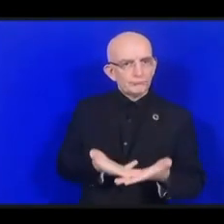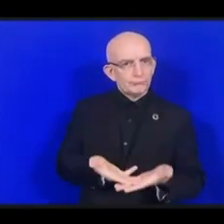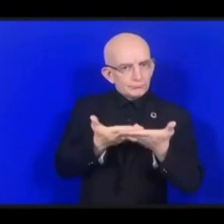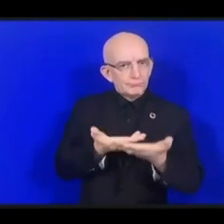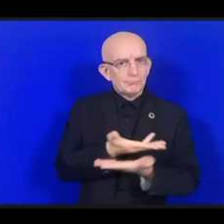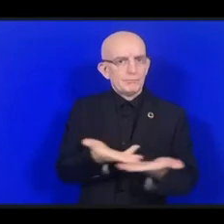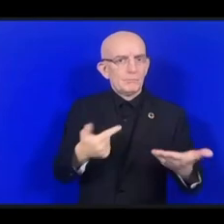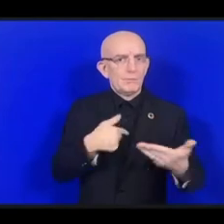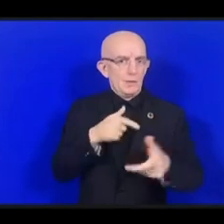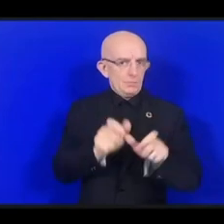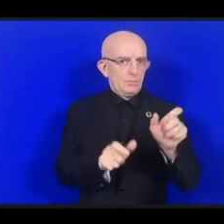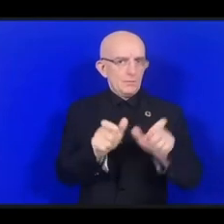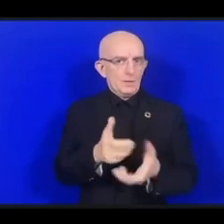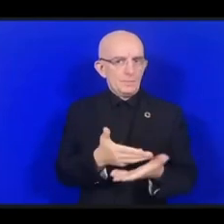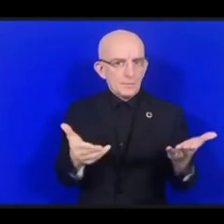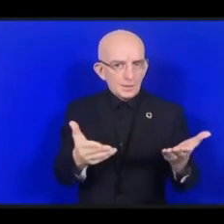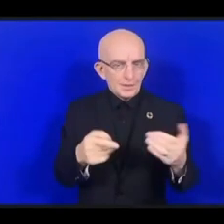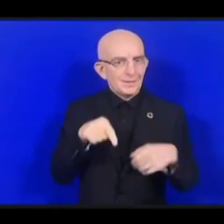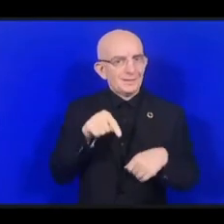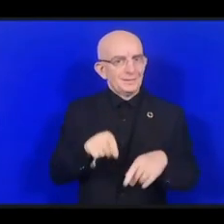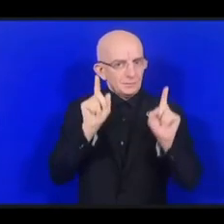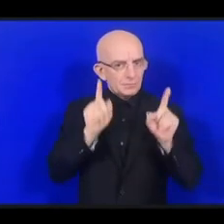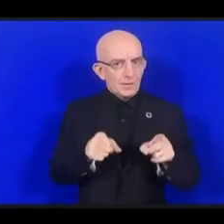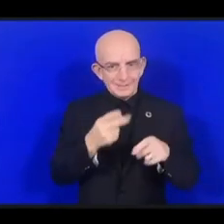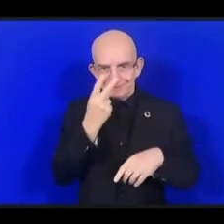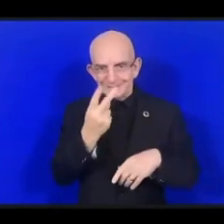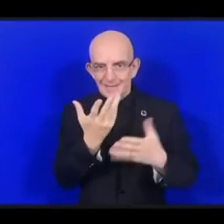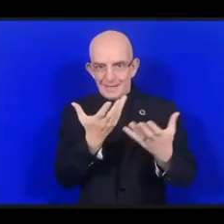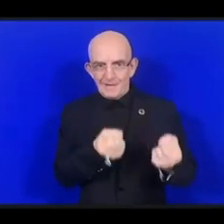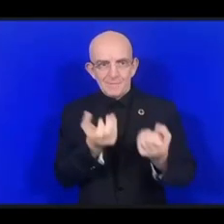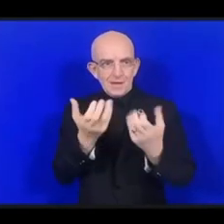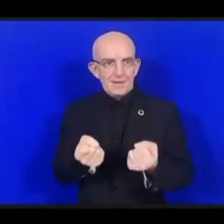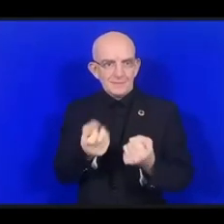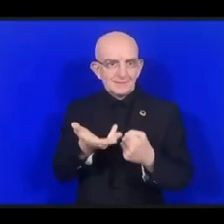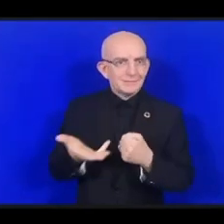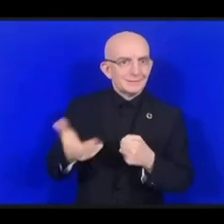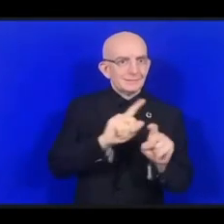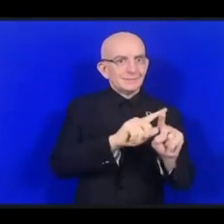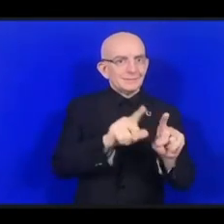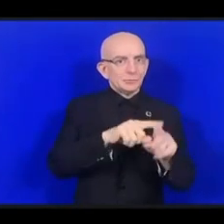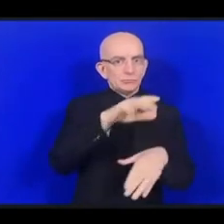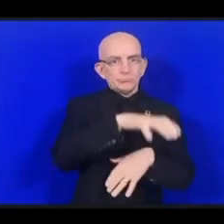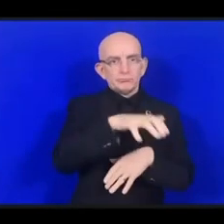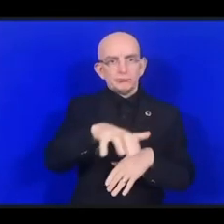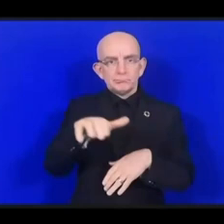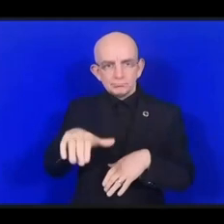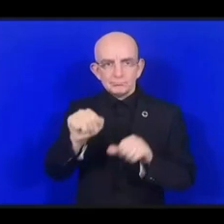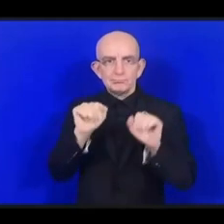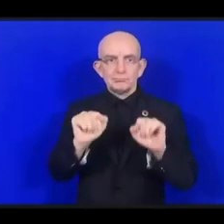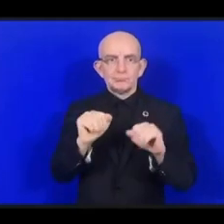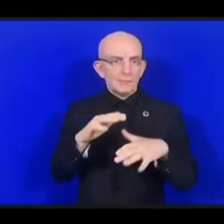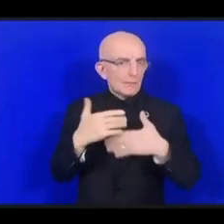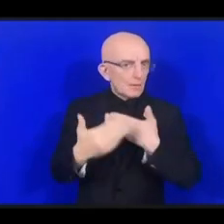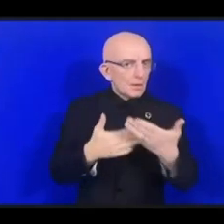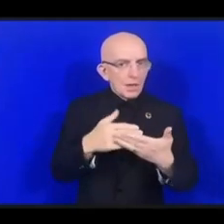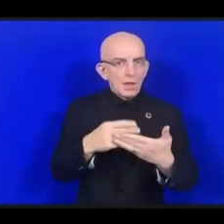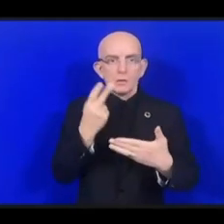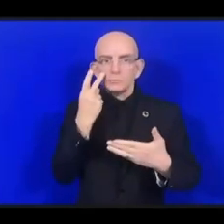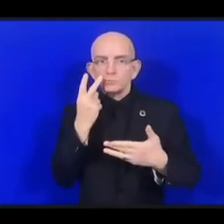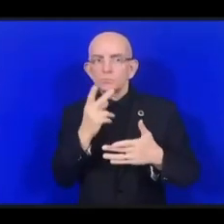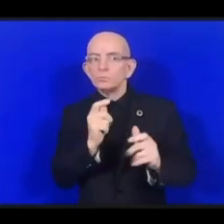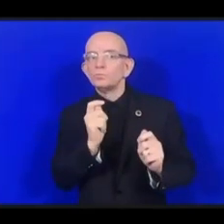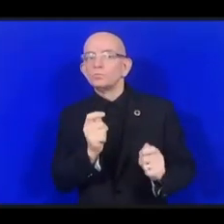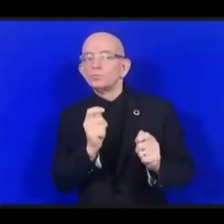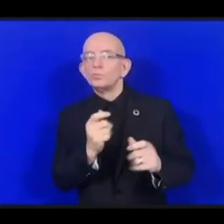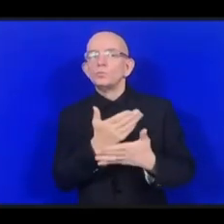citoyens et c'est la raison pour laquelle nous devons nous assurer de transparence d'inclusivité et de rédition de comptes dans tout ce que